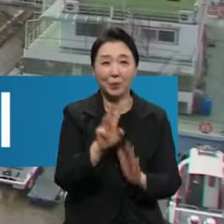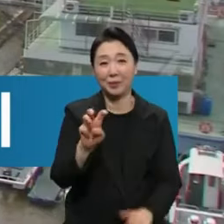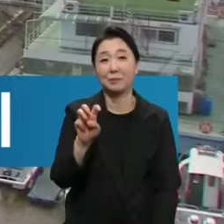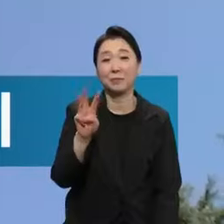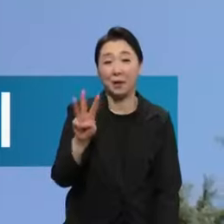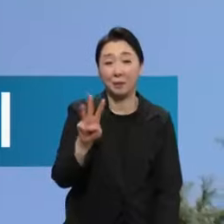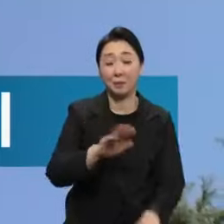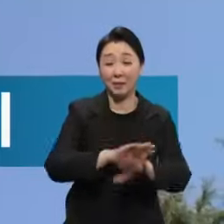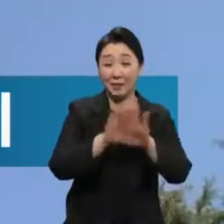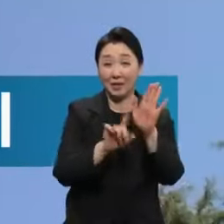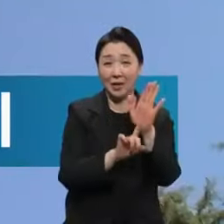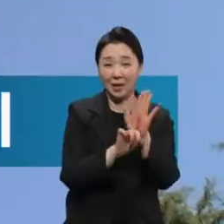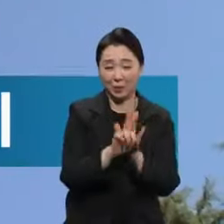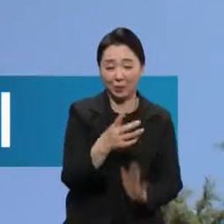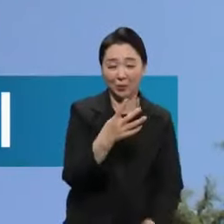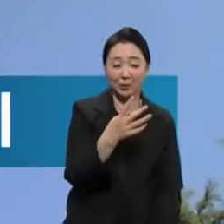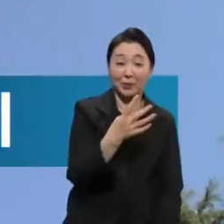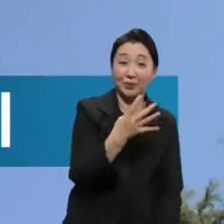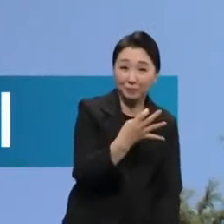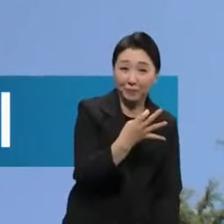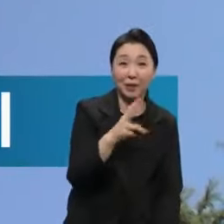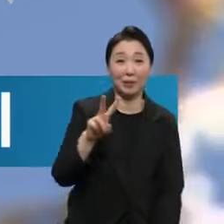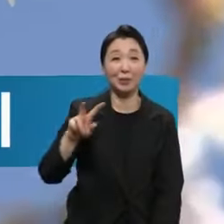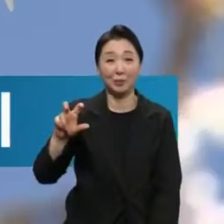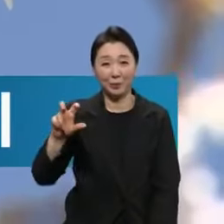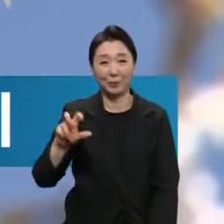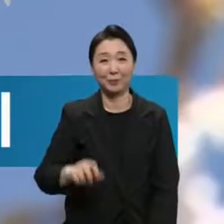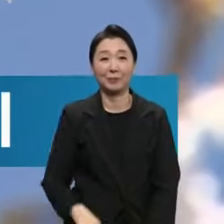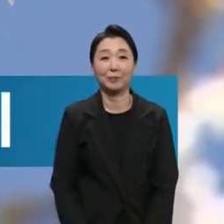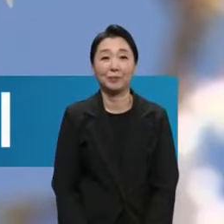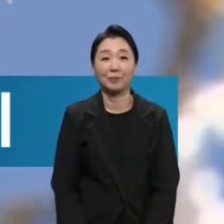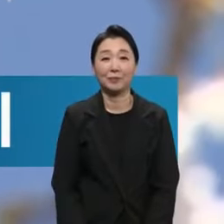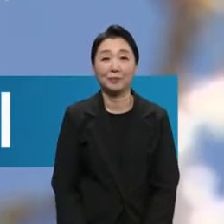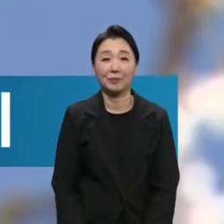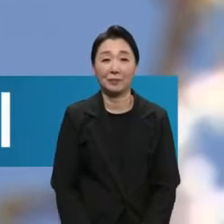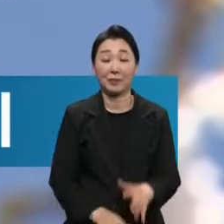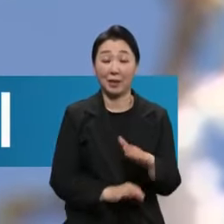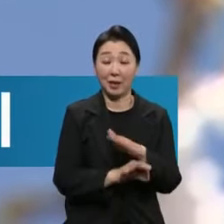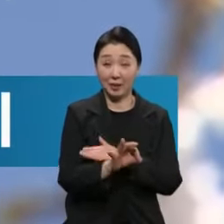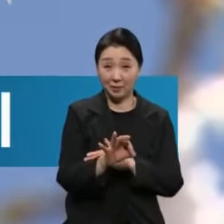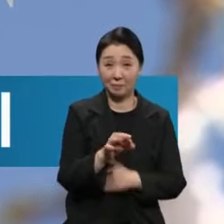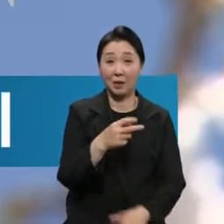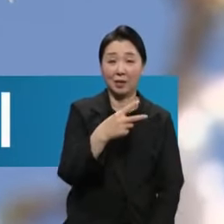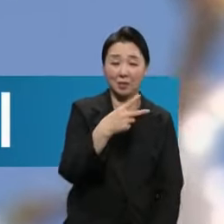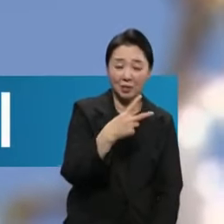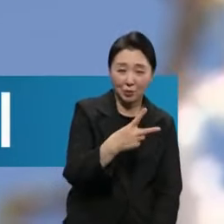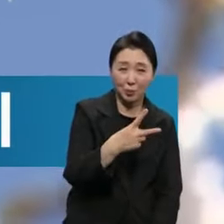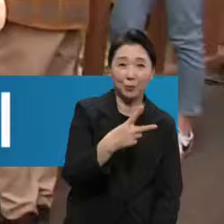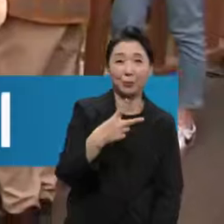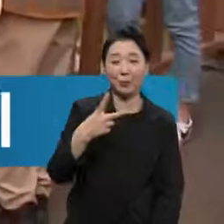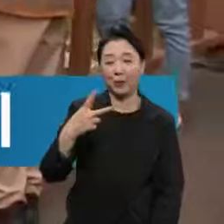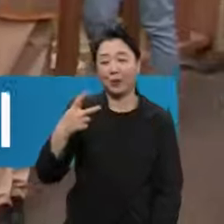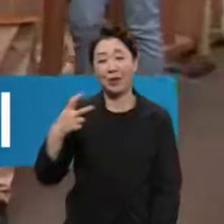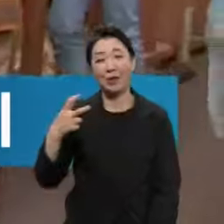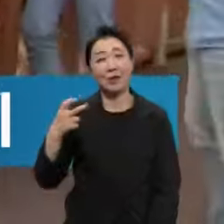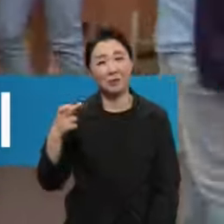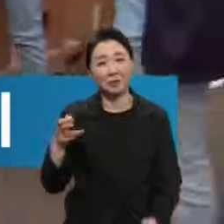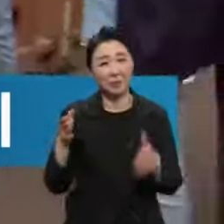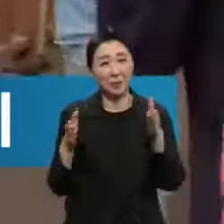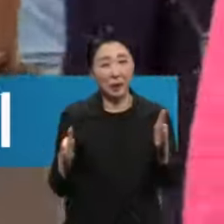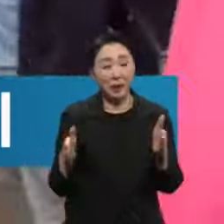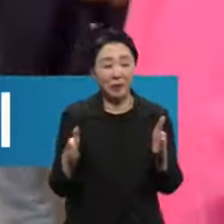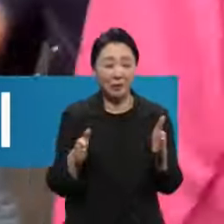등 낮 기온은 14도에서 25도 사이로 예보됐습니다. 다만 아침에는 2도에서 12도 사이로 일교차가